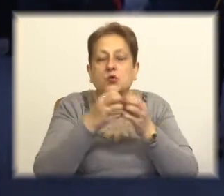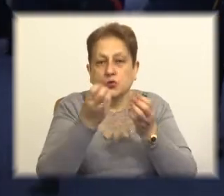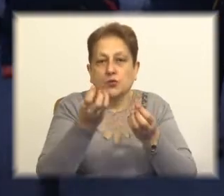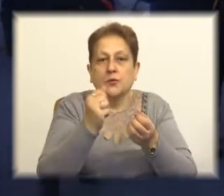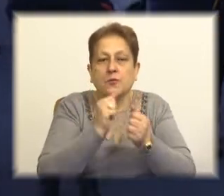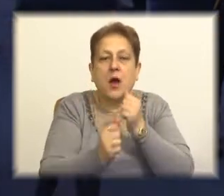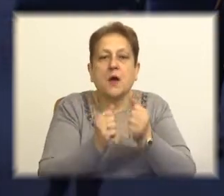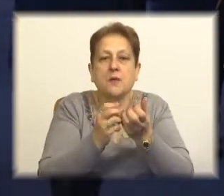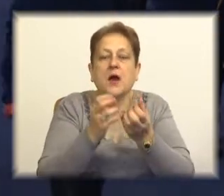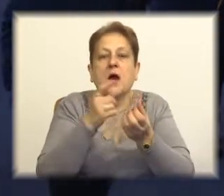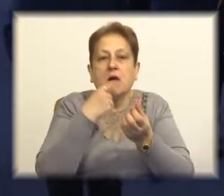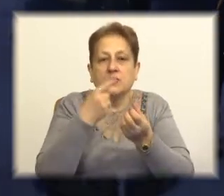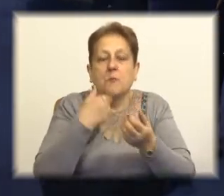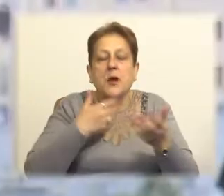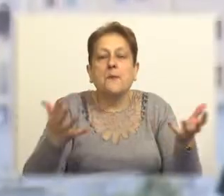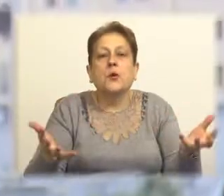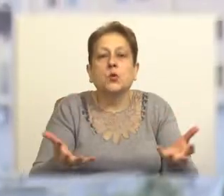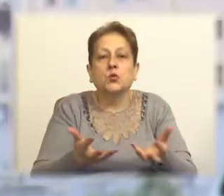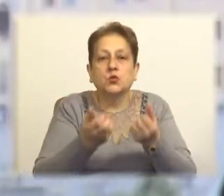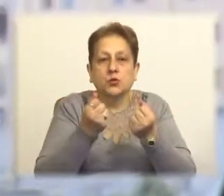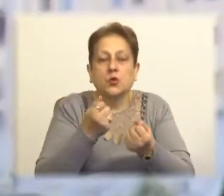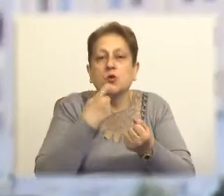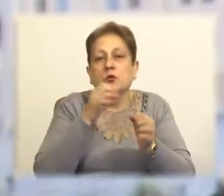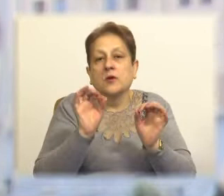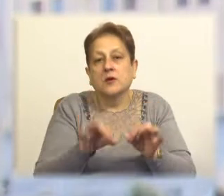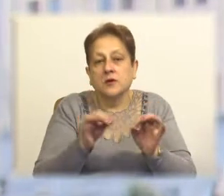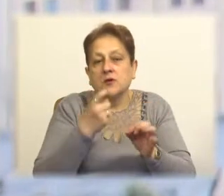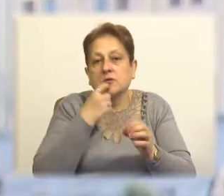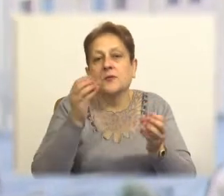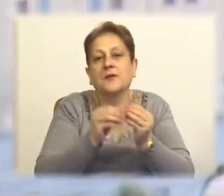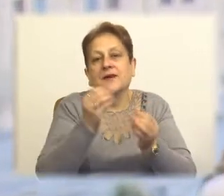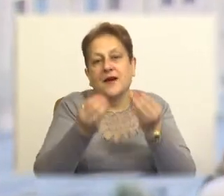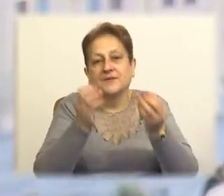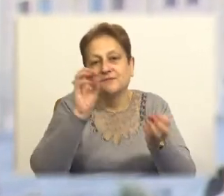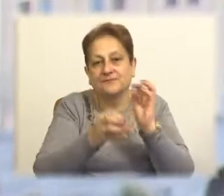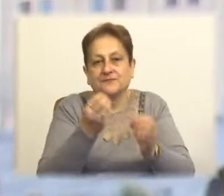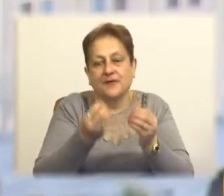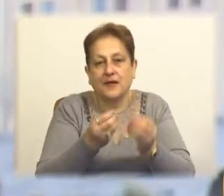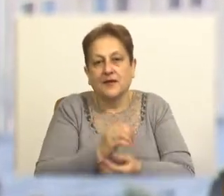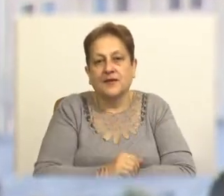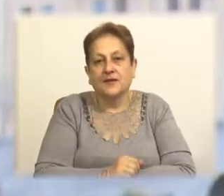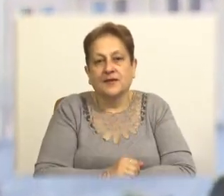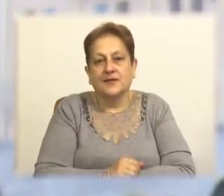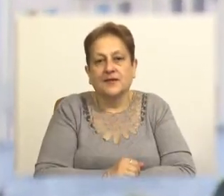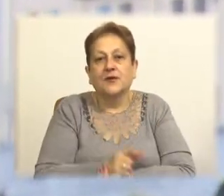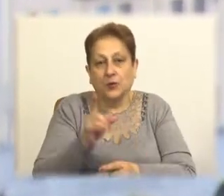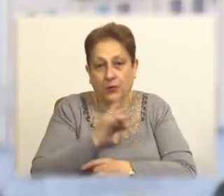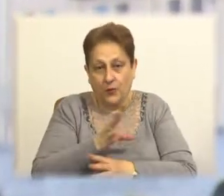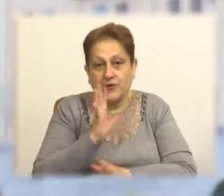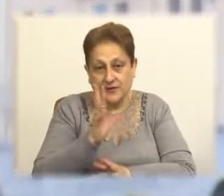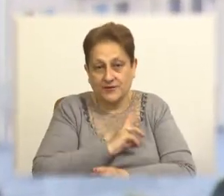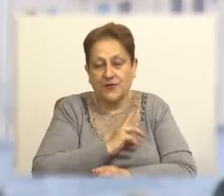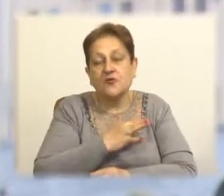մեջ առնելով հրճակում ենք մեր փրկությունը։ Ձու են ներկում, ձվերով խփվում են։ Իսկ դու սիրում ես այդ տոնը, այդ